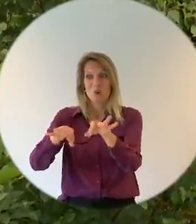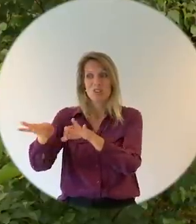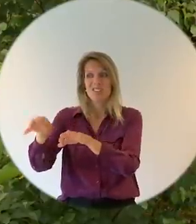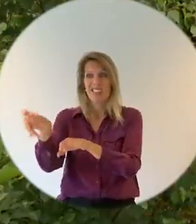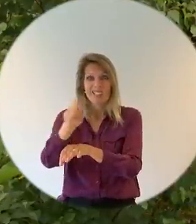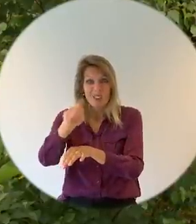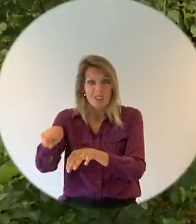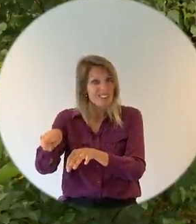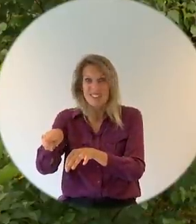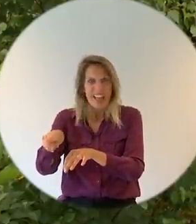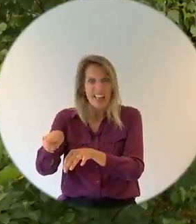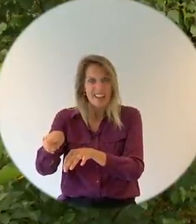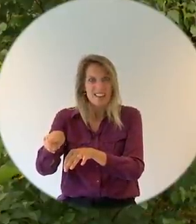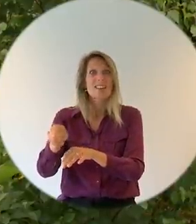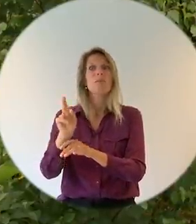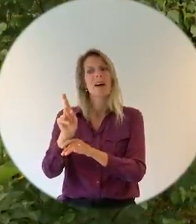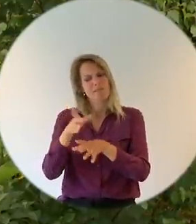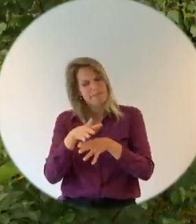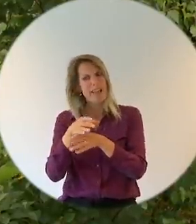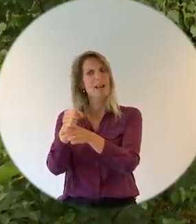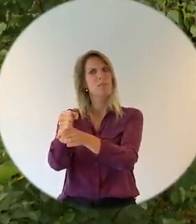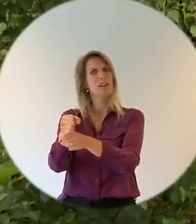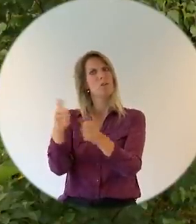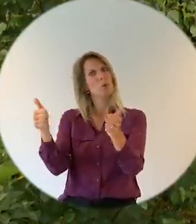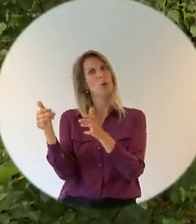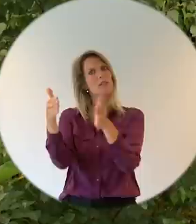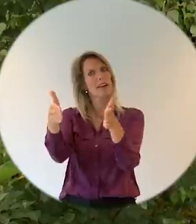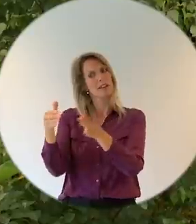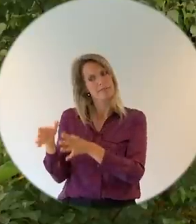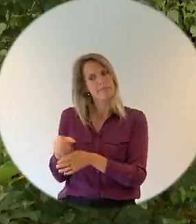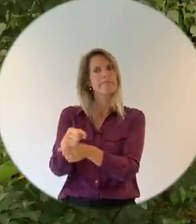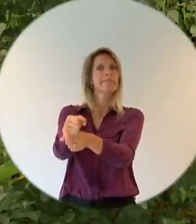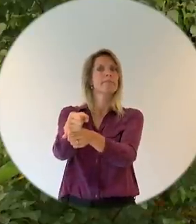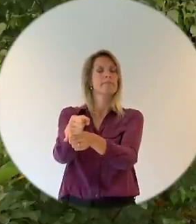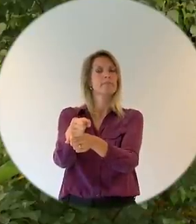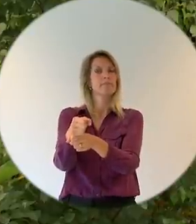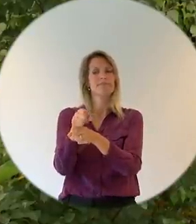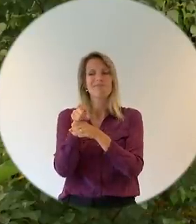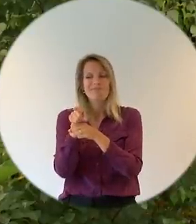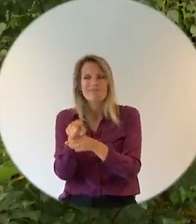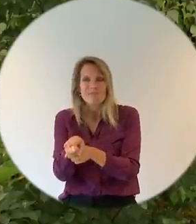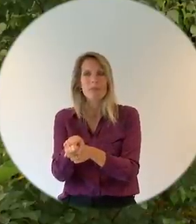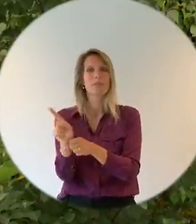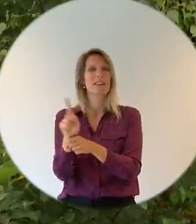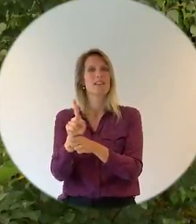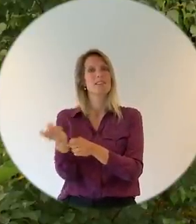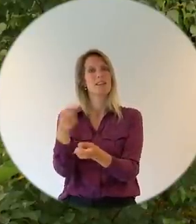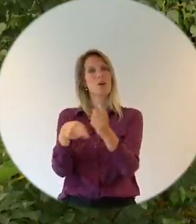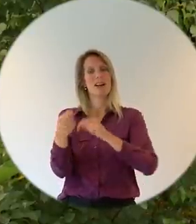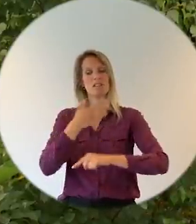af, wijs hem niet af, maar help hem weer op de goede weg. Dat is draag elkaars